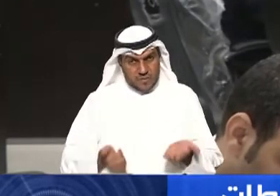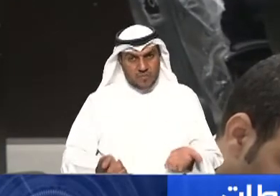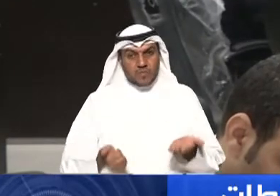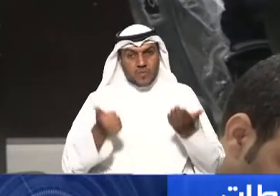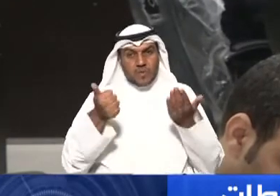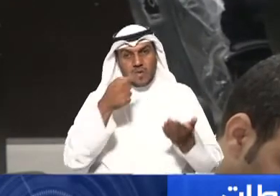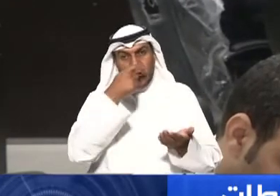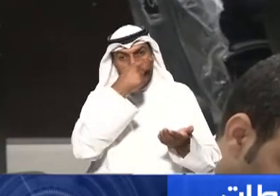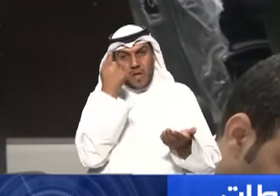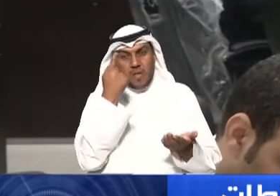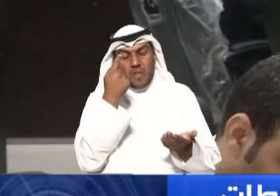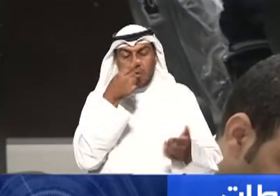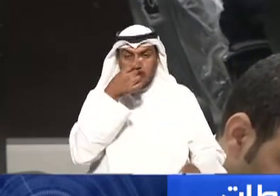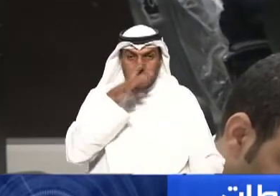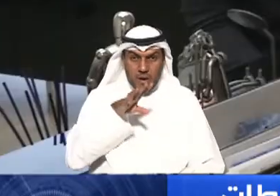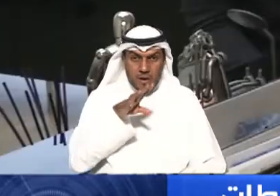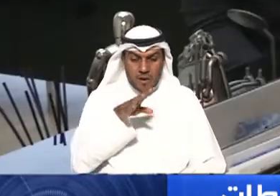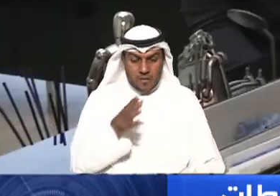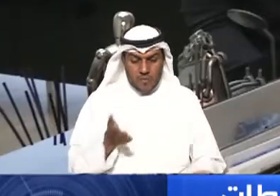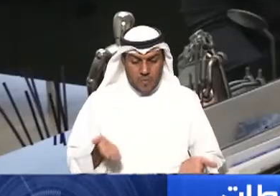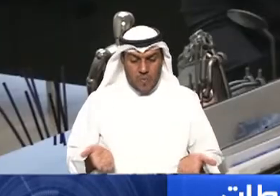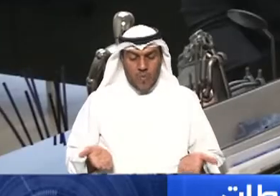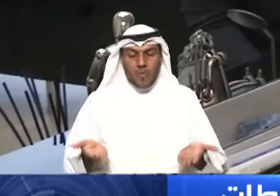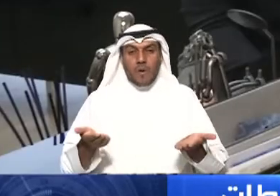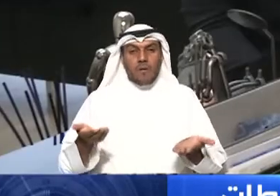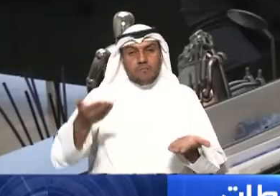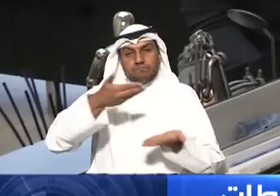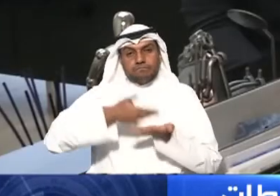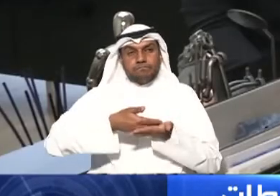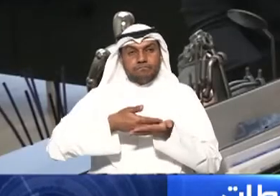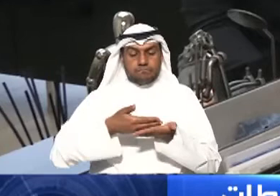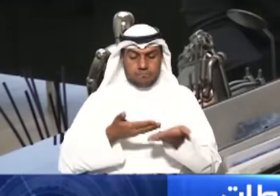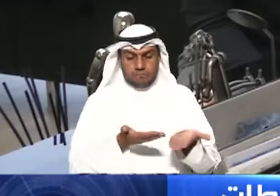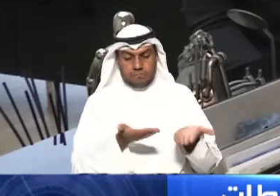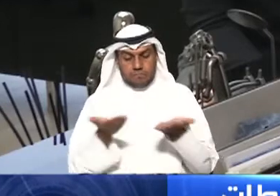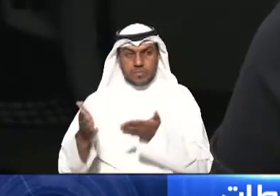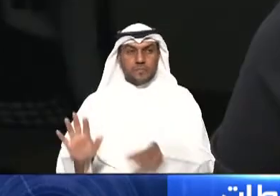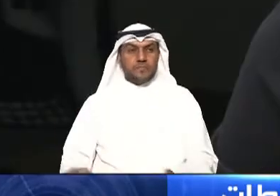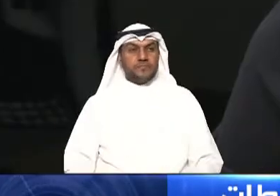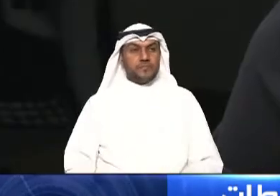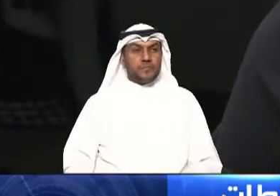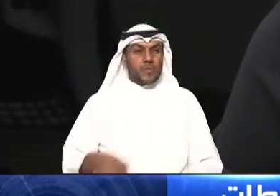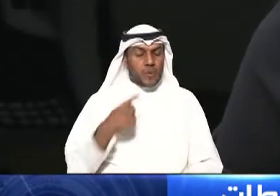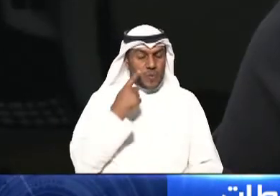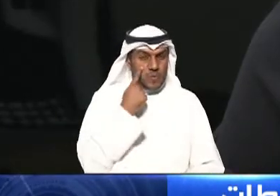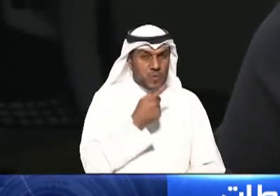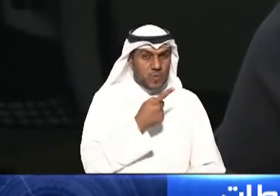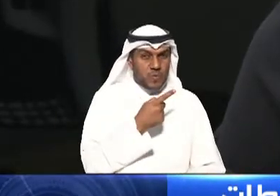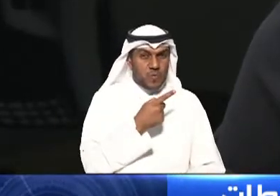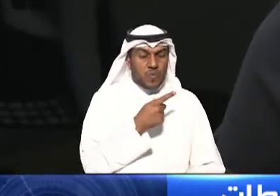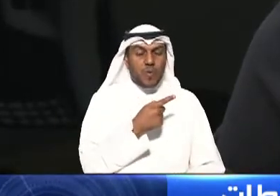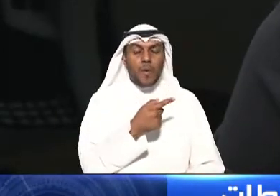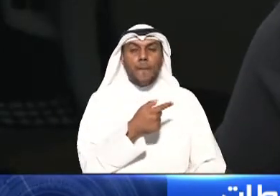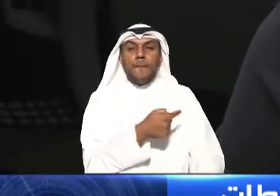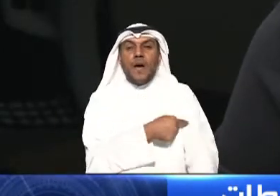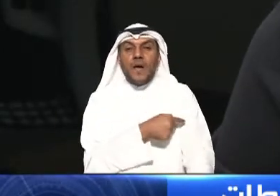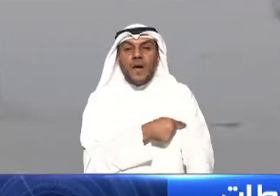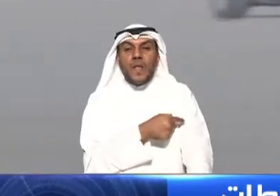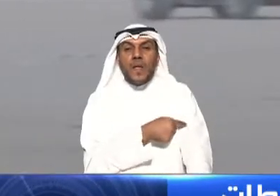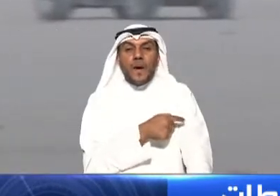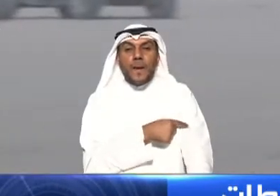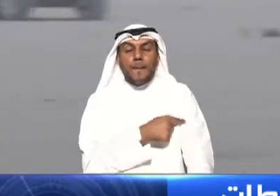ننقله ينتقل قطعة واحدة. بينما كشف أطباء العظام أن الإصابات البليغة جراء حوادث